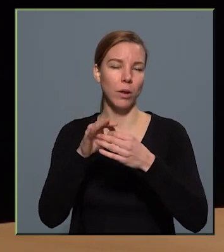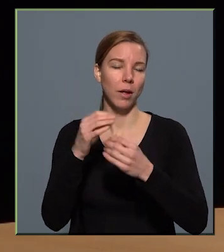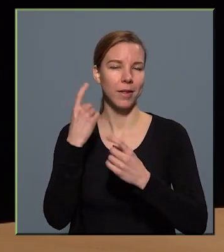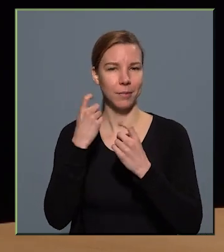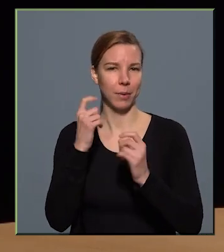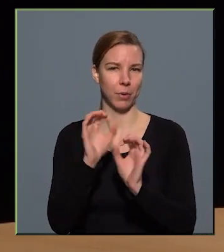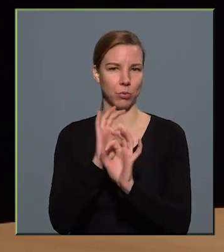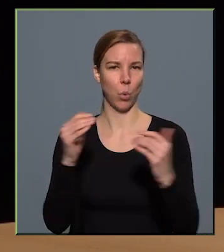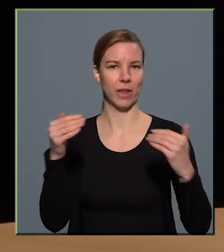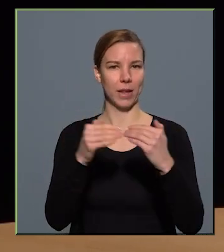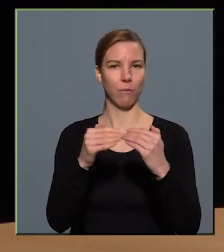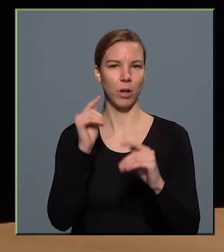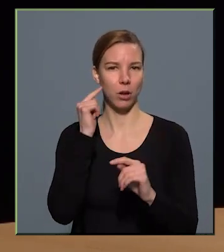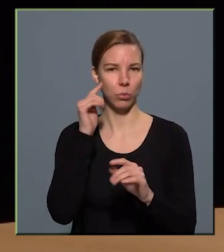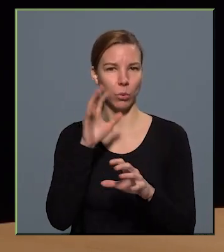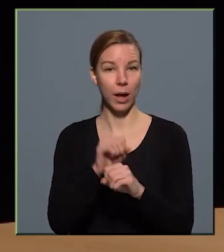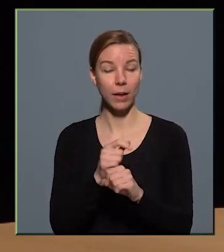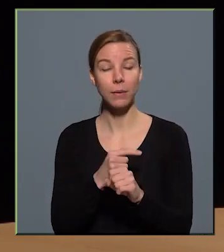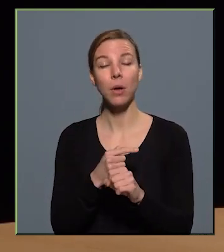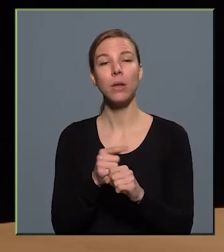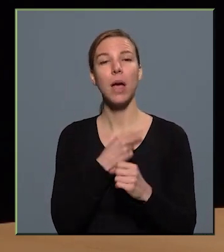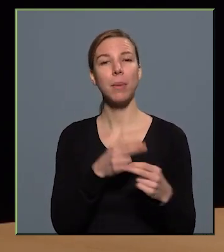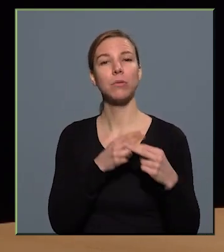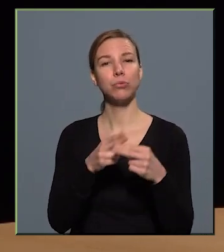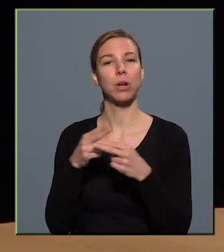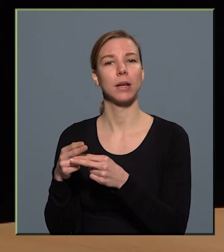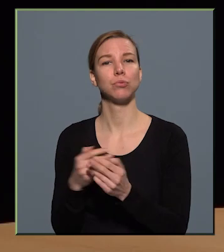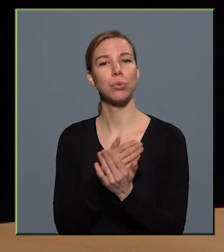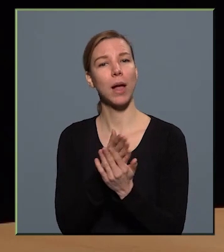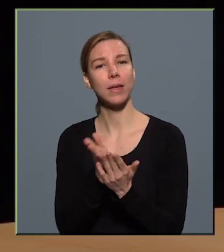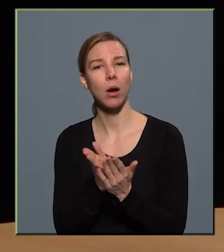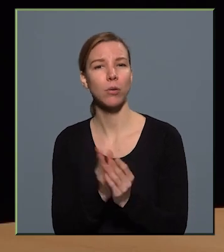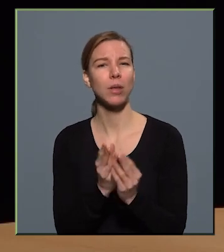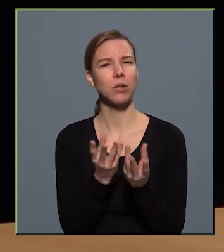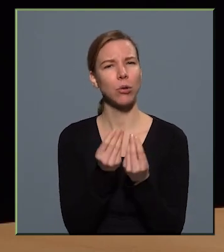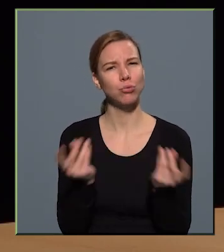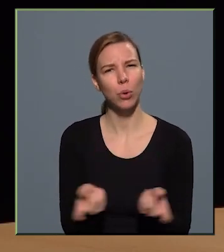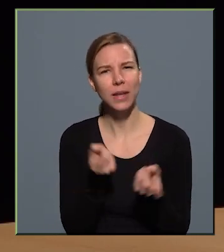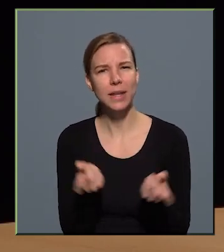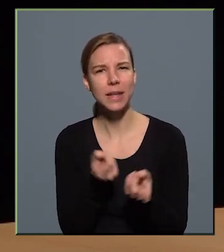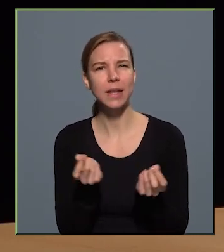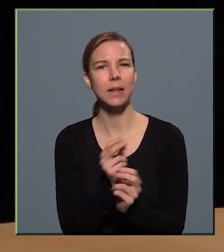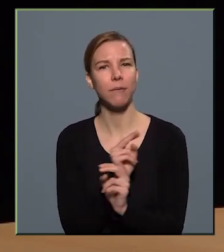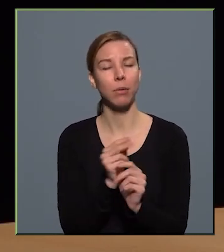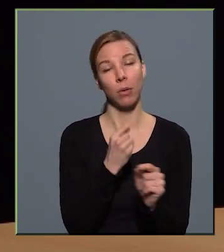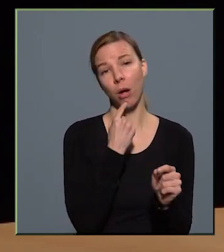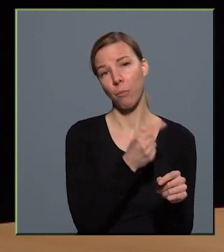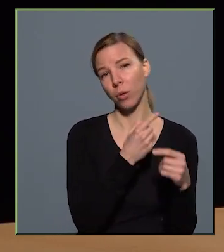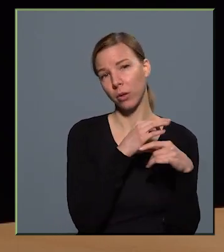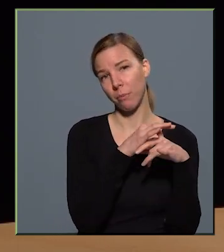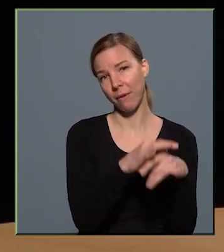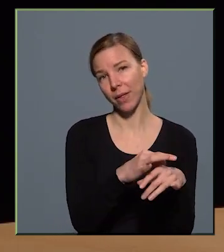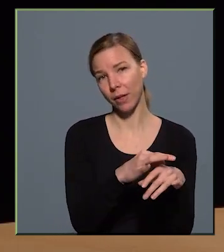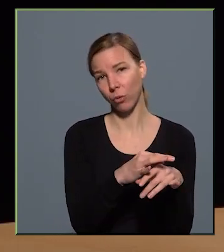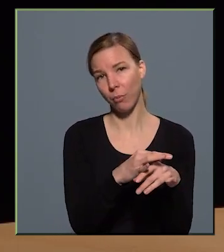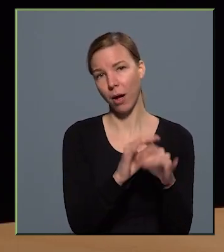ideig, hogy ebben segítsünk egy picit eligazodni abban a rengeteg hírben, ami azért, ugye azt mondta a bevezetőben, hogy most a fókuszba került, de